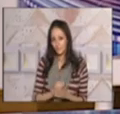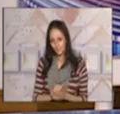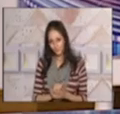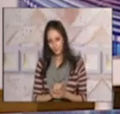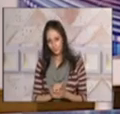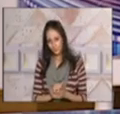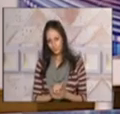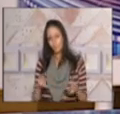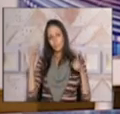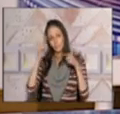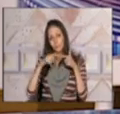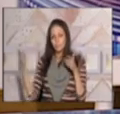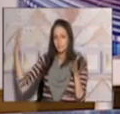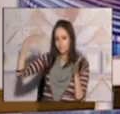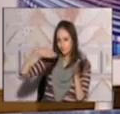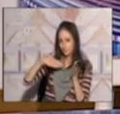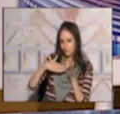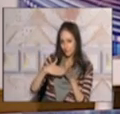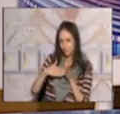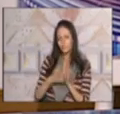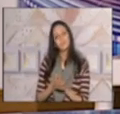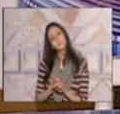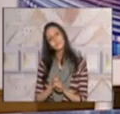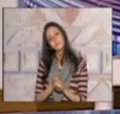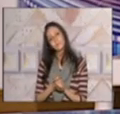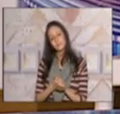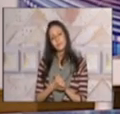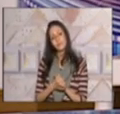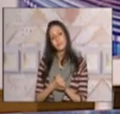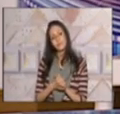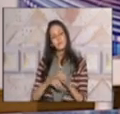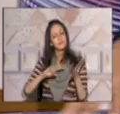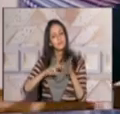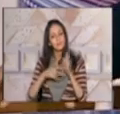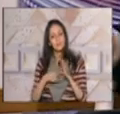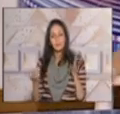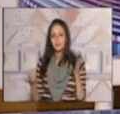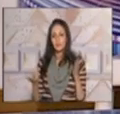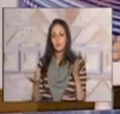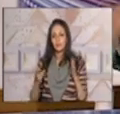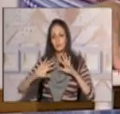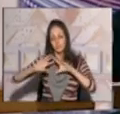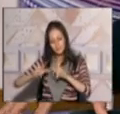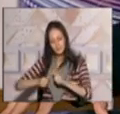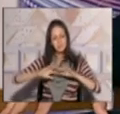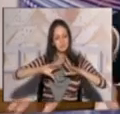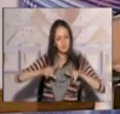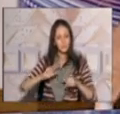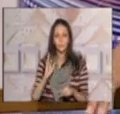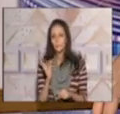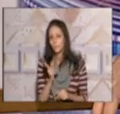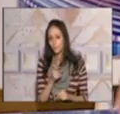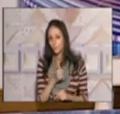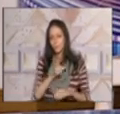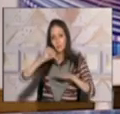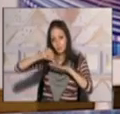عليه ال 20% المتبقيه هو اسمه الممكنات، وده ليه علاقه بقى بكيفيه اداره كل ده. كيفيه اداره الاداء، كيفيه اداره